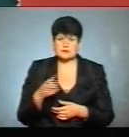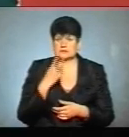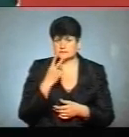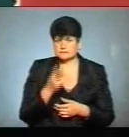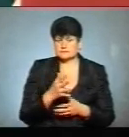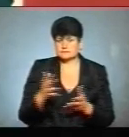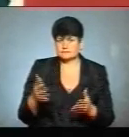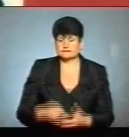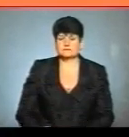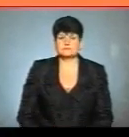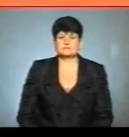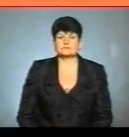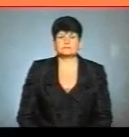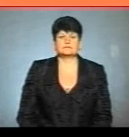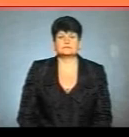відеоматеріалі Ірини Терлюк.